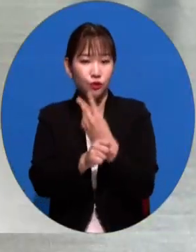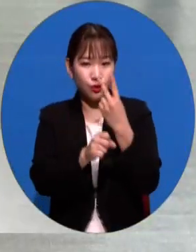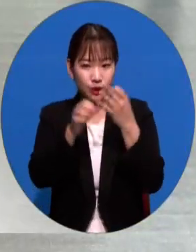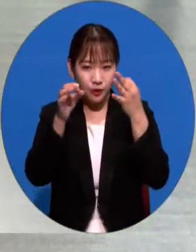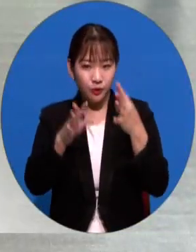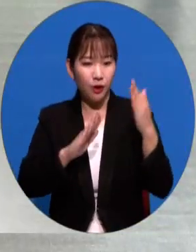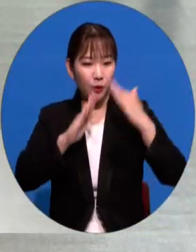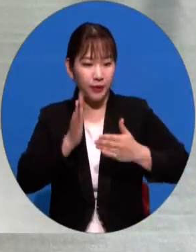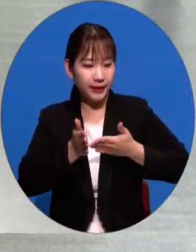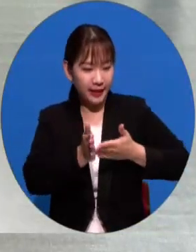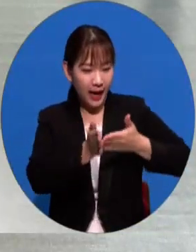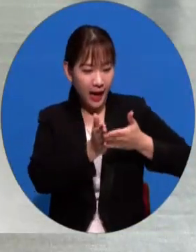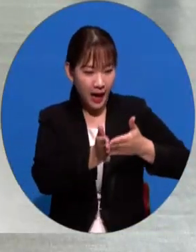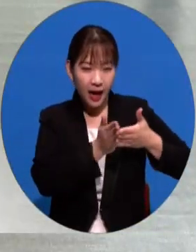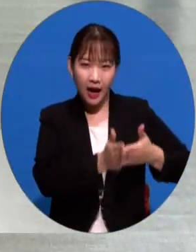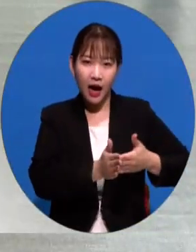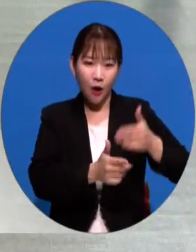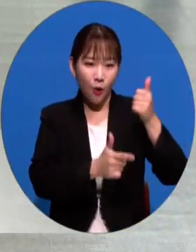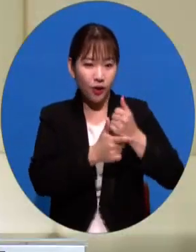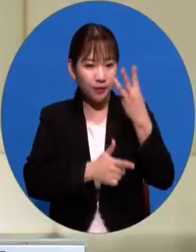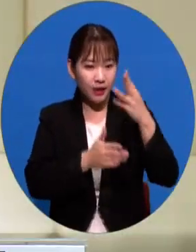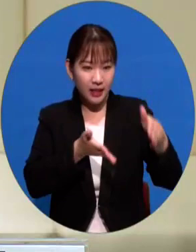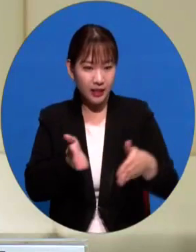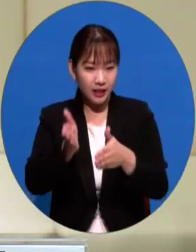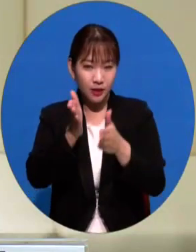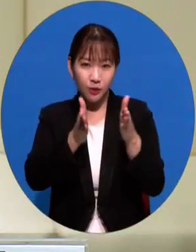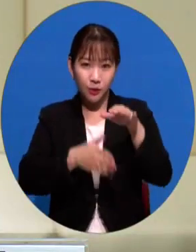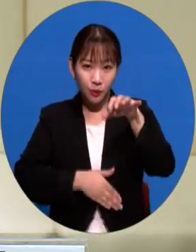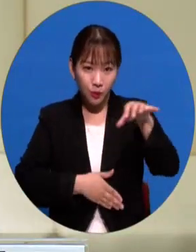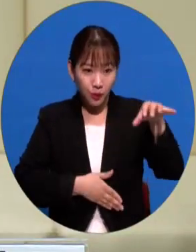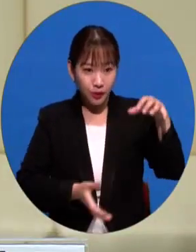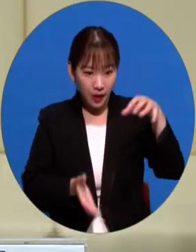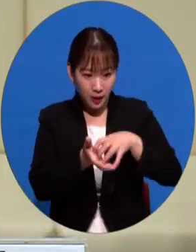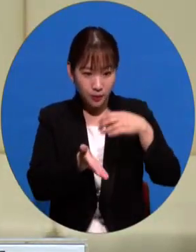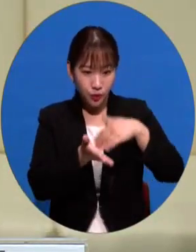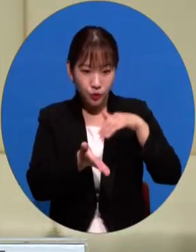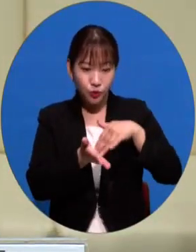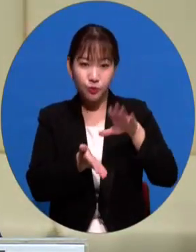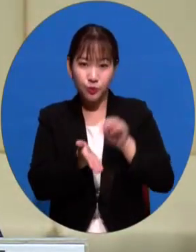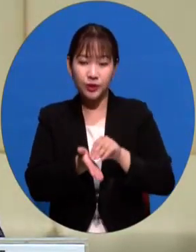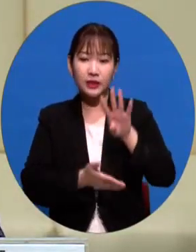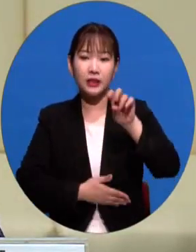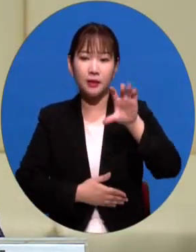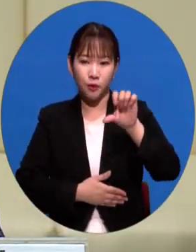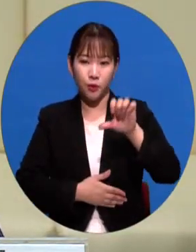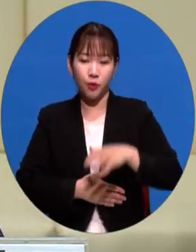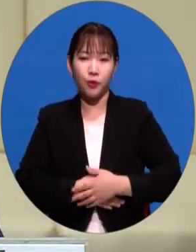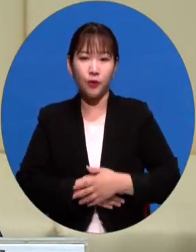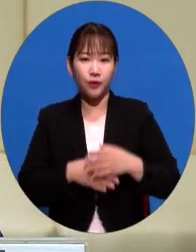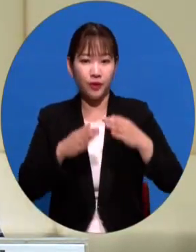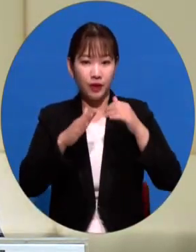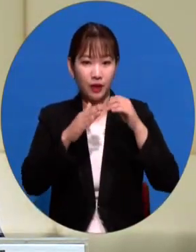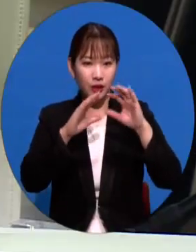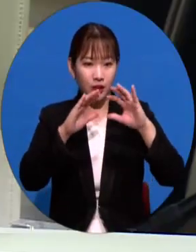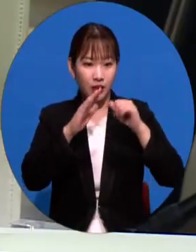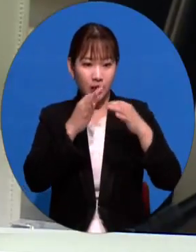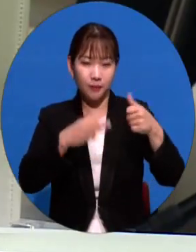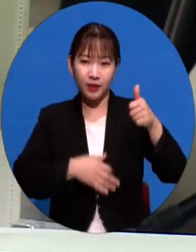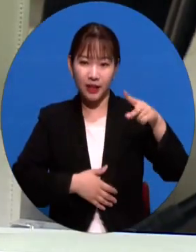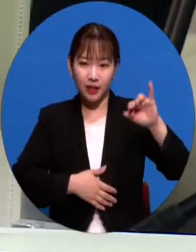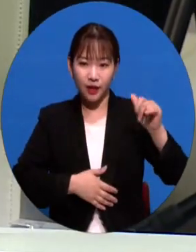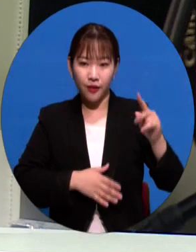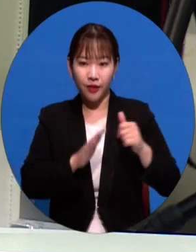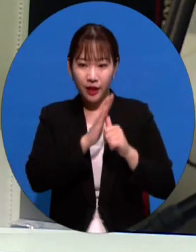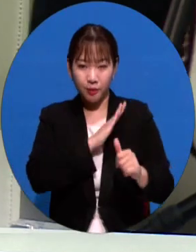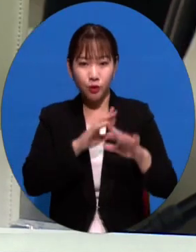동안 공식 제안된 호남 3개 시도의 현안 사업은 모두 45개에 이릅니다. 김기현 대표는 국민의힘의 제2의